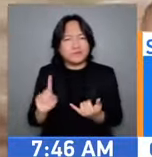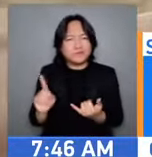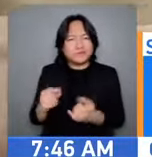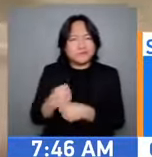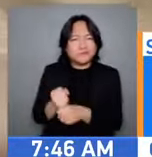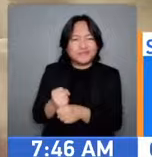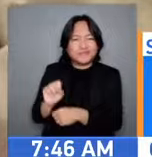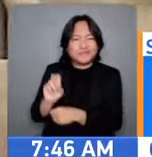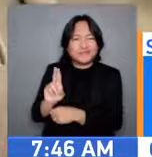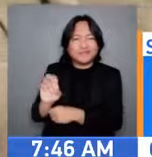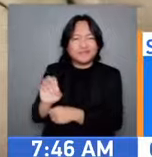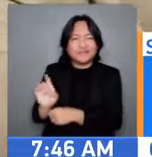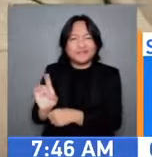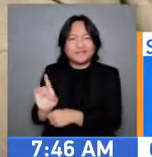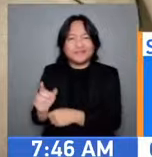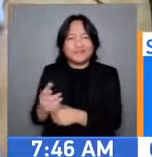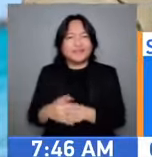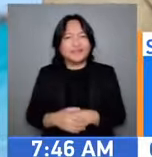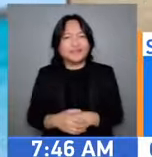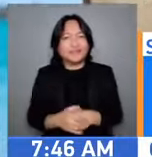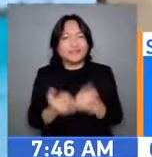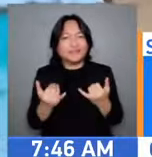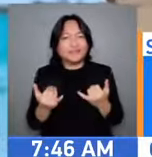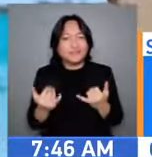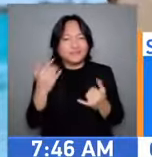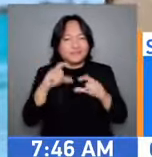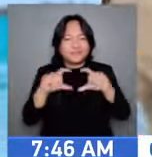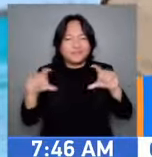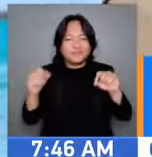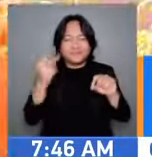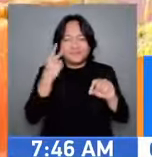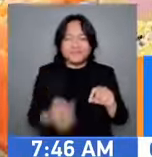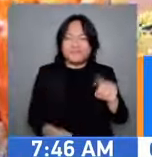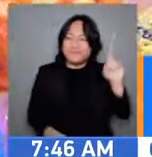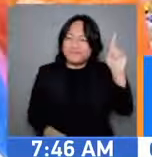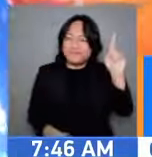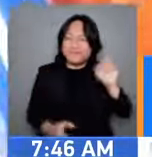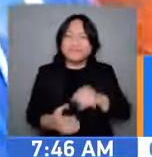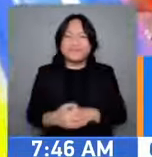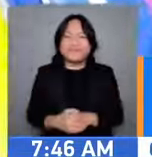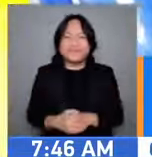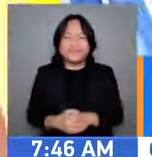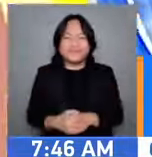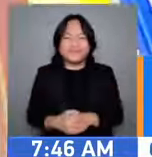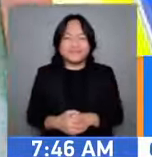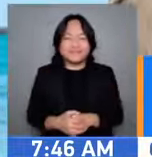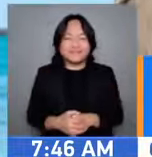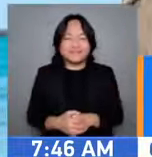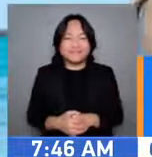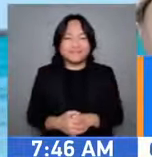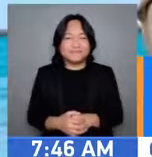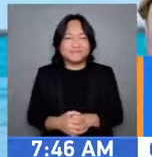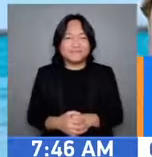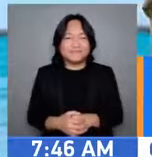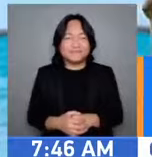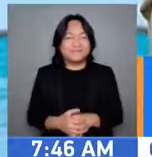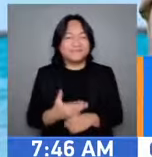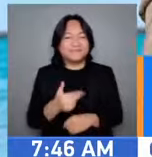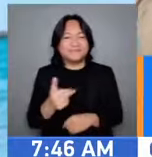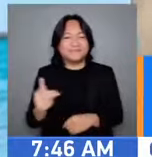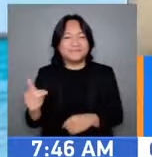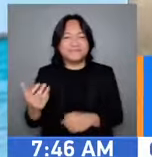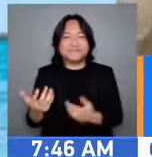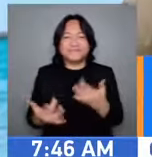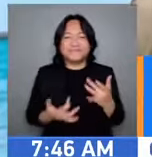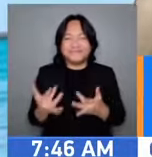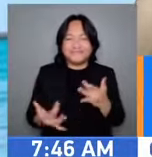Kotse ni Mateo! Ayun! May car ka na! I-flip natin, Mami Su. Correct! Ito. Bakit dyan? Ito sa palad.